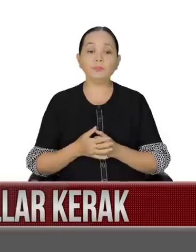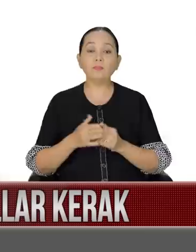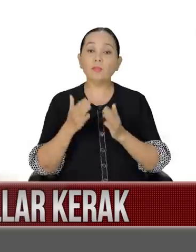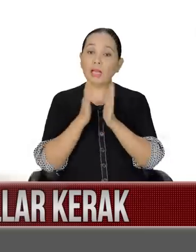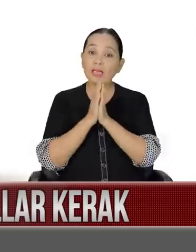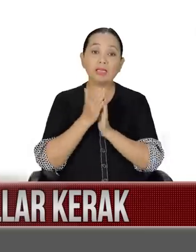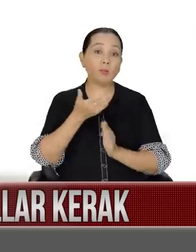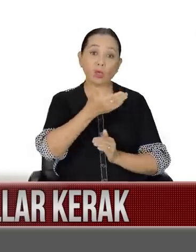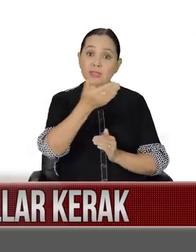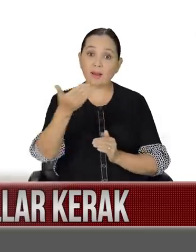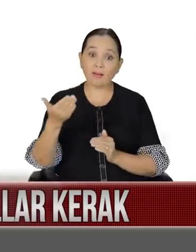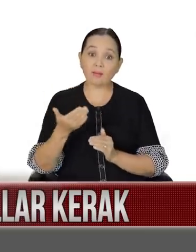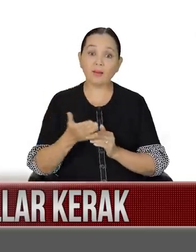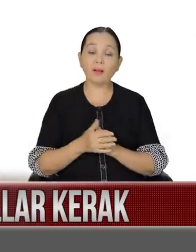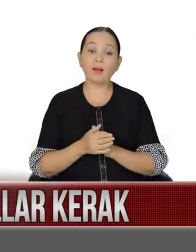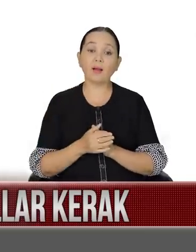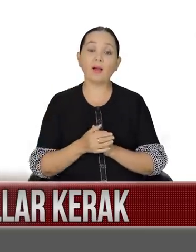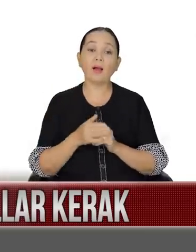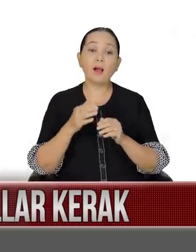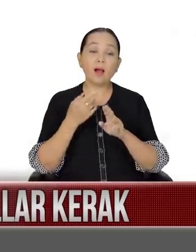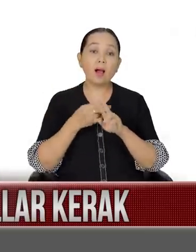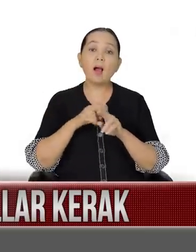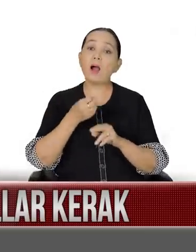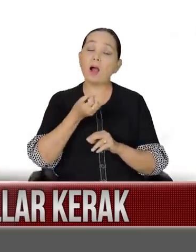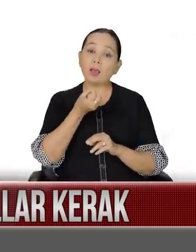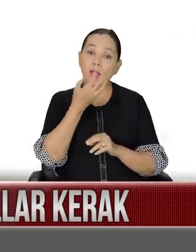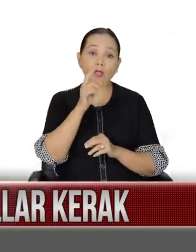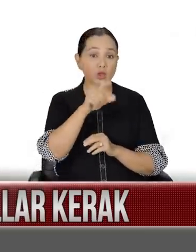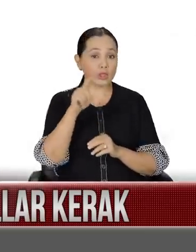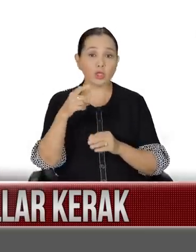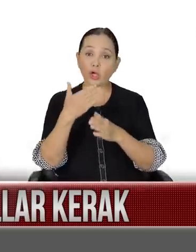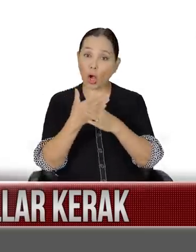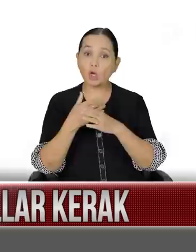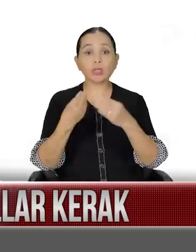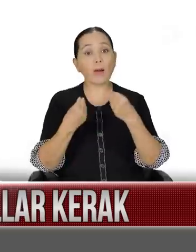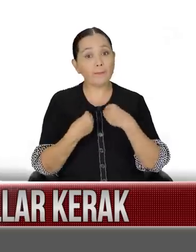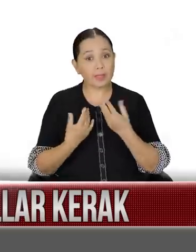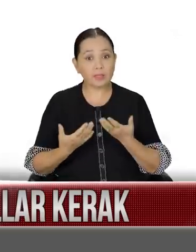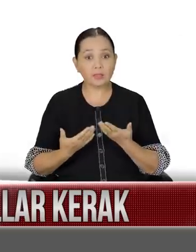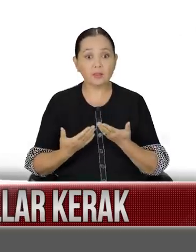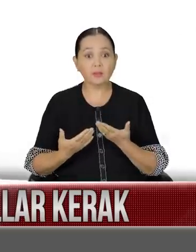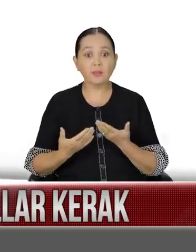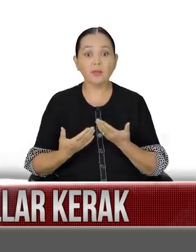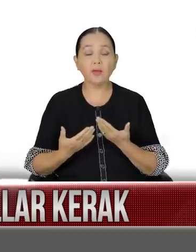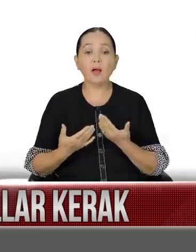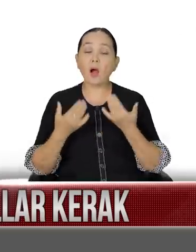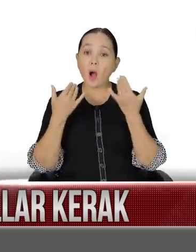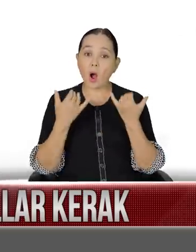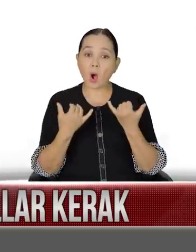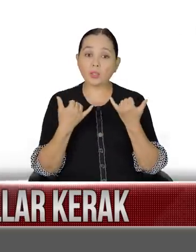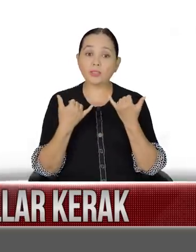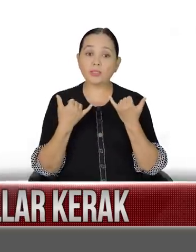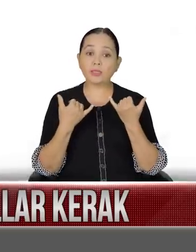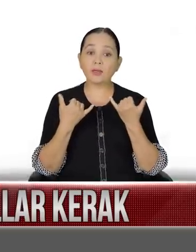Shu kuni iltimoslarim bajarib, ancha yaxshi insonlar yordam berdi.